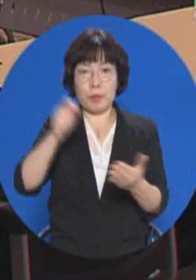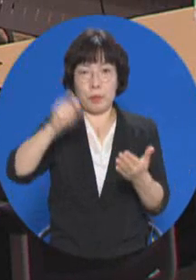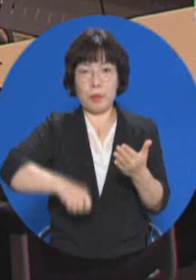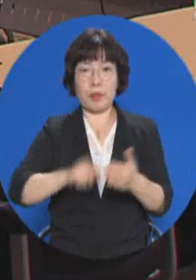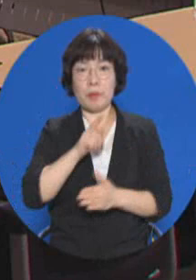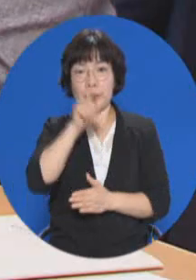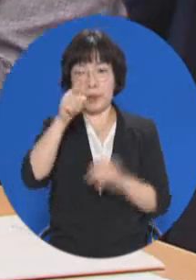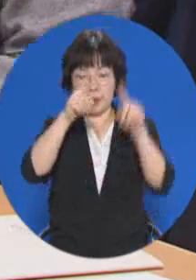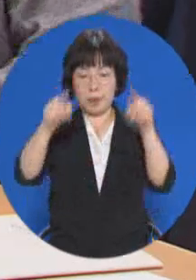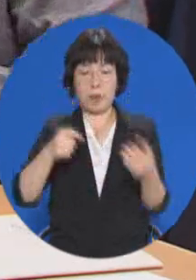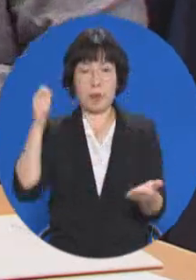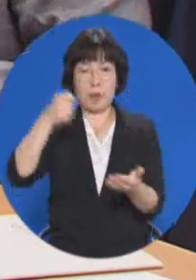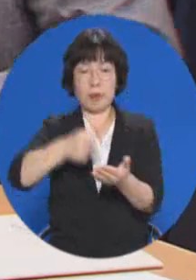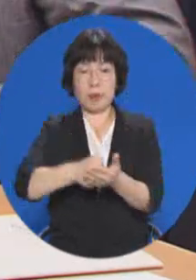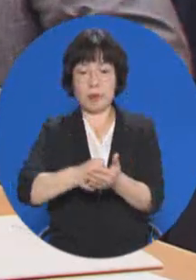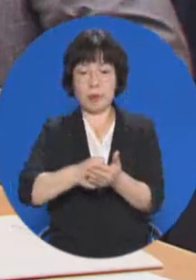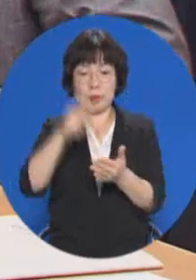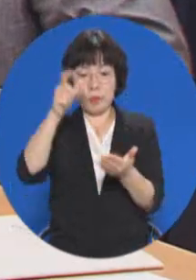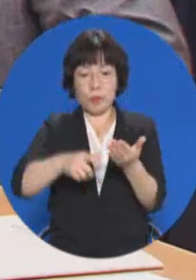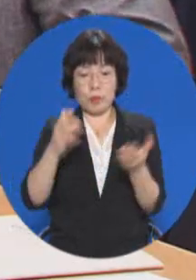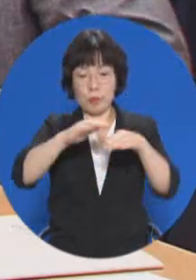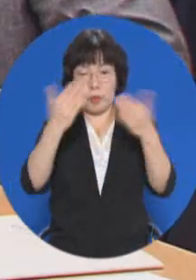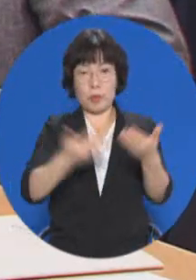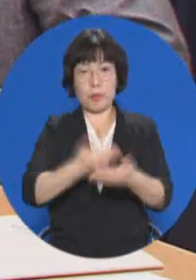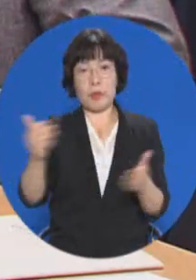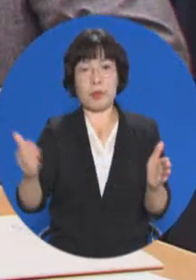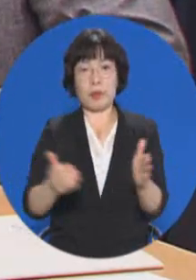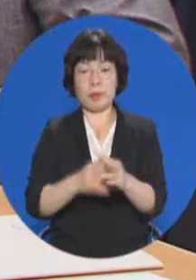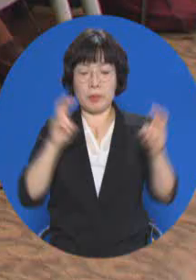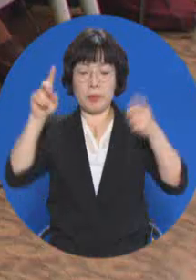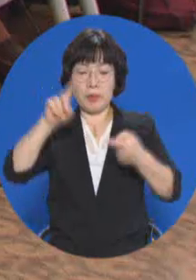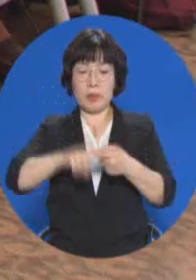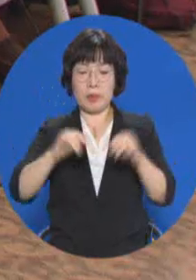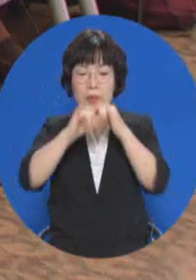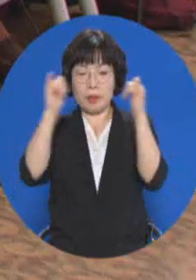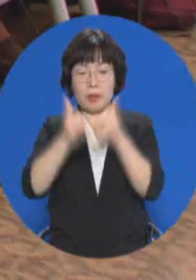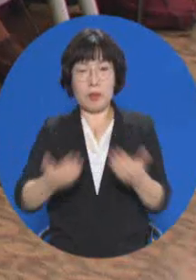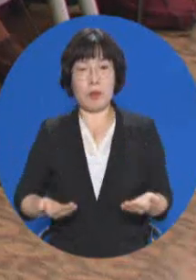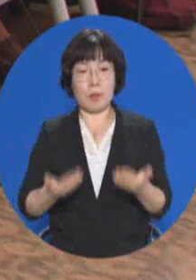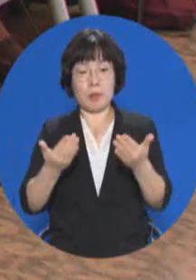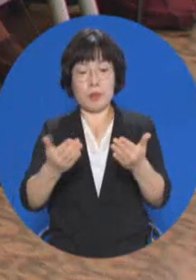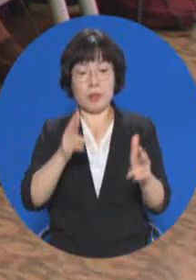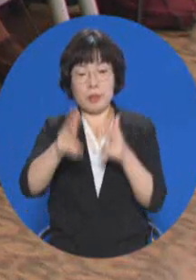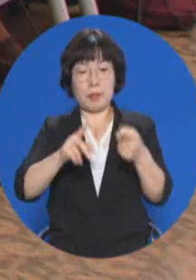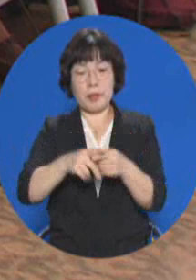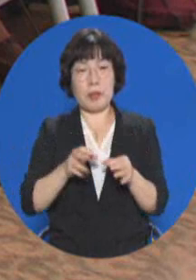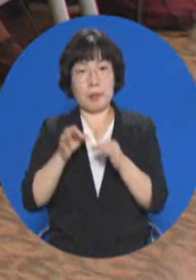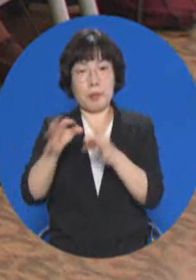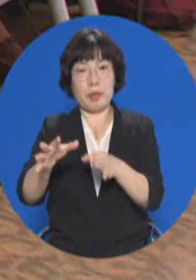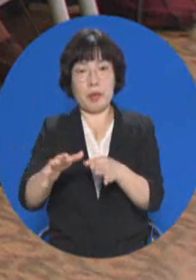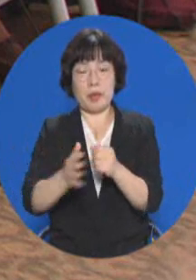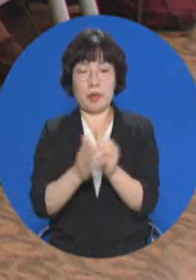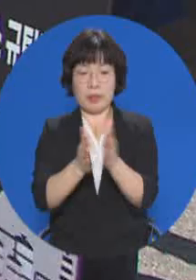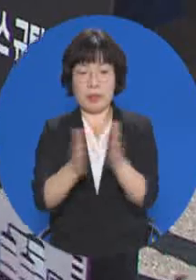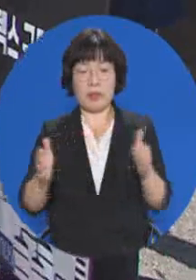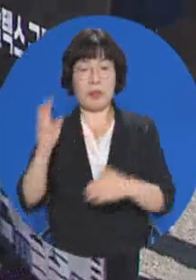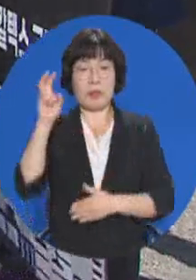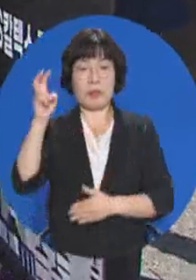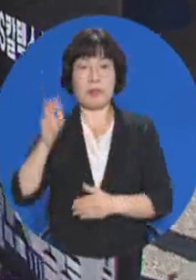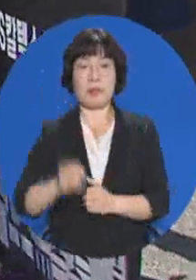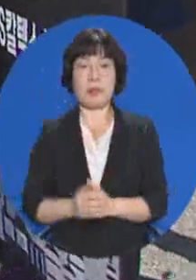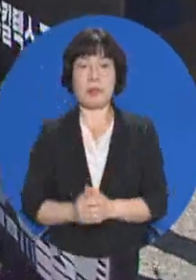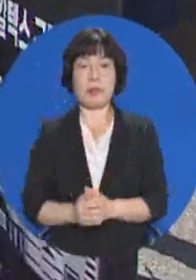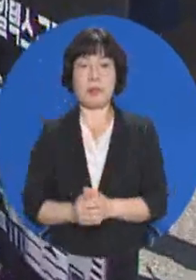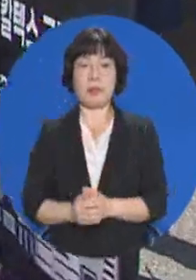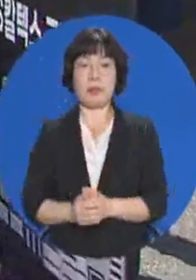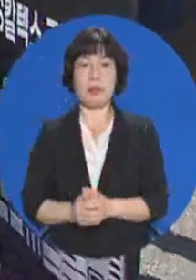권고안이 확정되고 위반업체 현황까지 공유되면 기업들에 대한 사회공헌사업 요구도 본격화할 것으로 보입니다. MBC